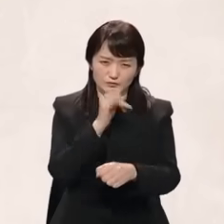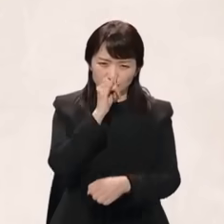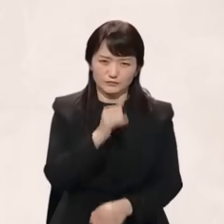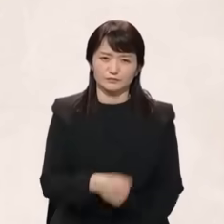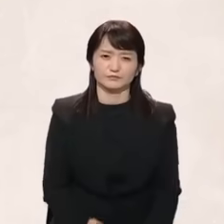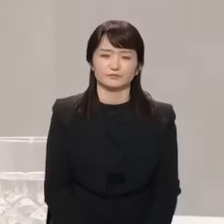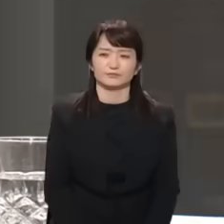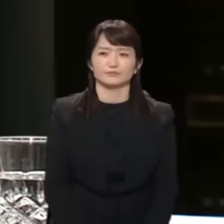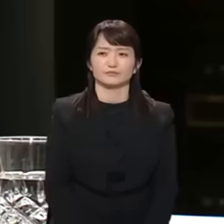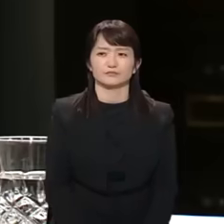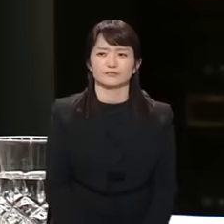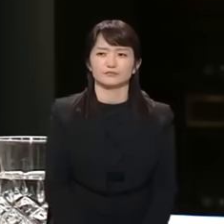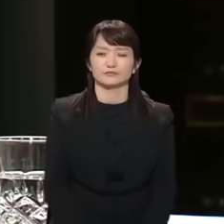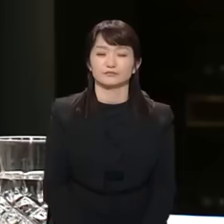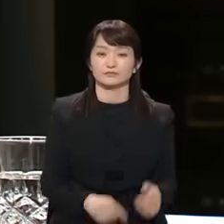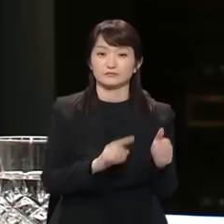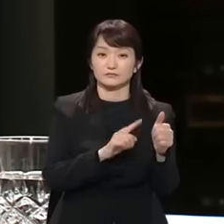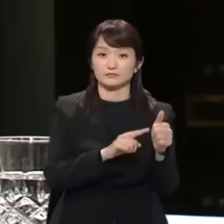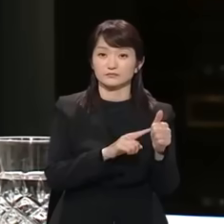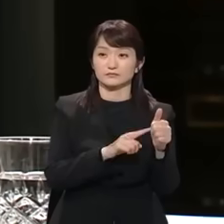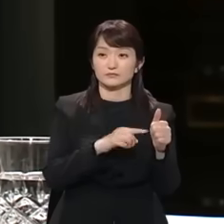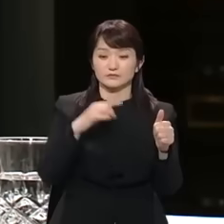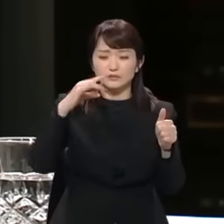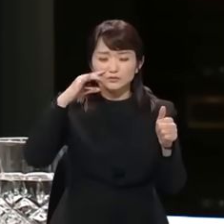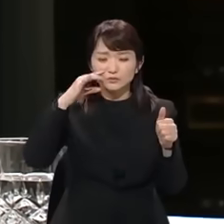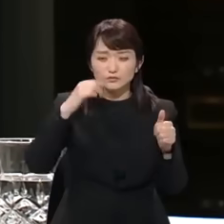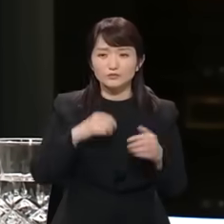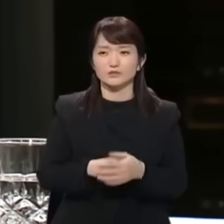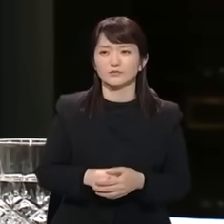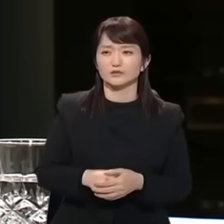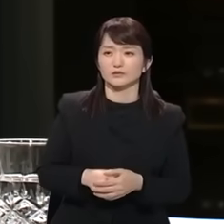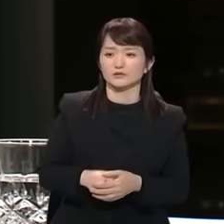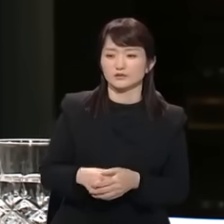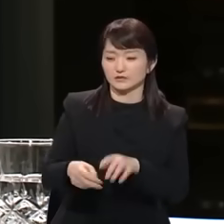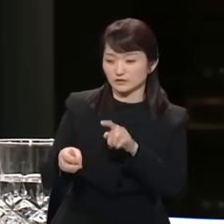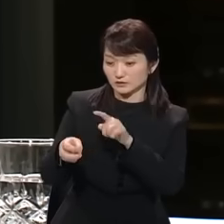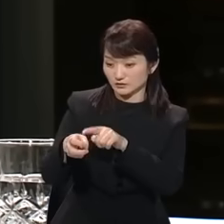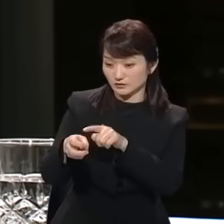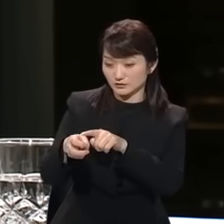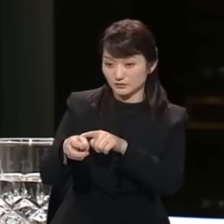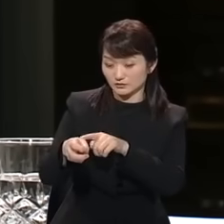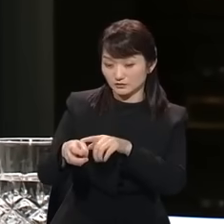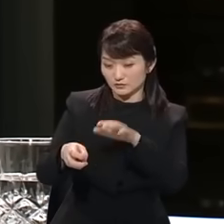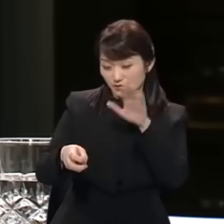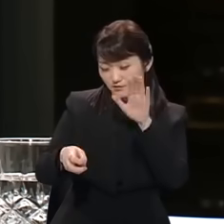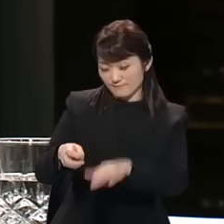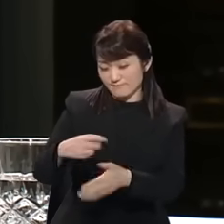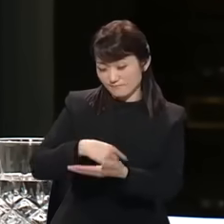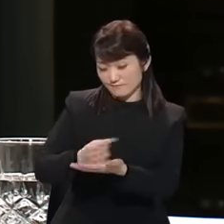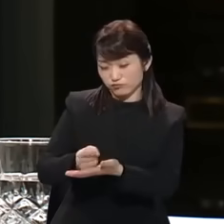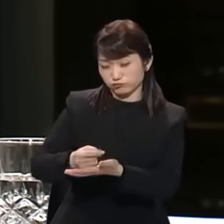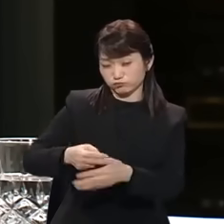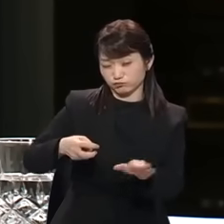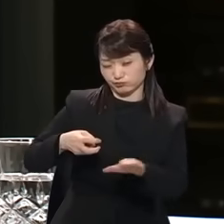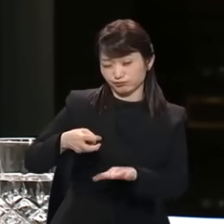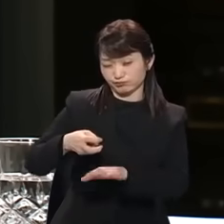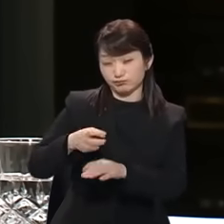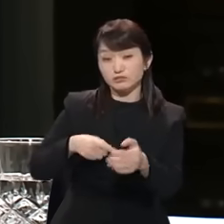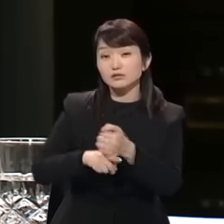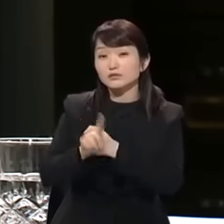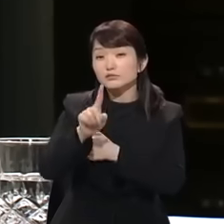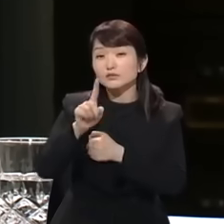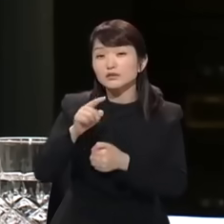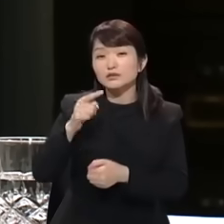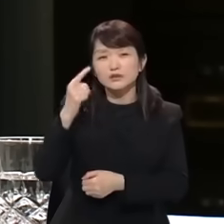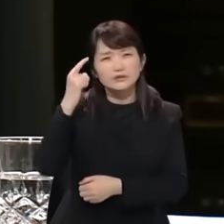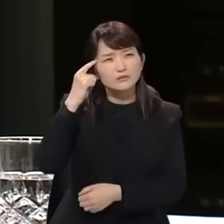제보자는 궁금하대요. 왜 저렇게 죽기 살기로 풀 악셀을 밟으면서 도망치려고 했던 걸까? 머릿속에 번뜩 스치는